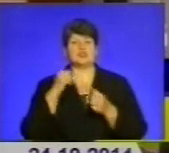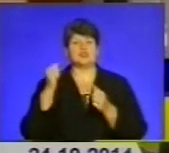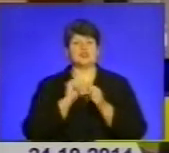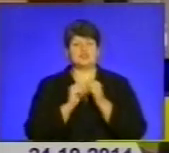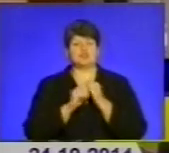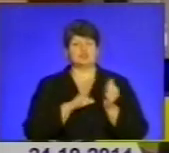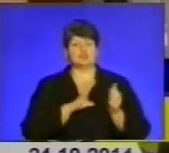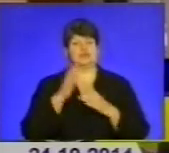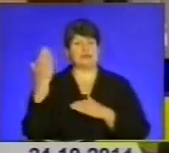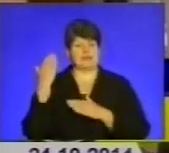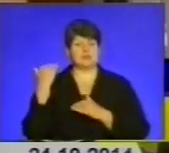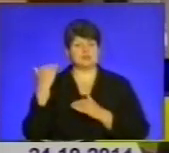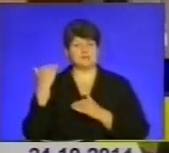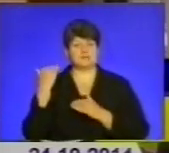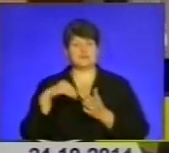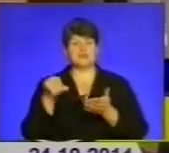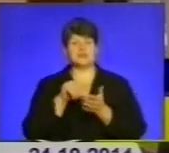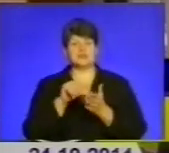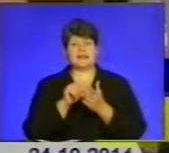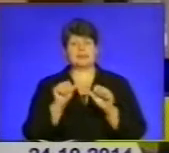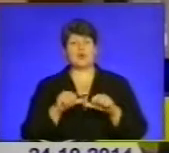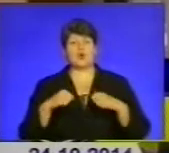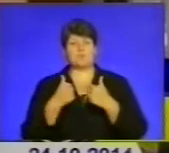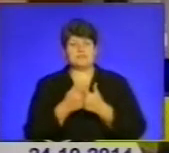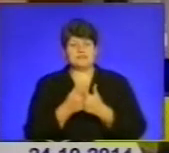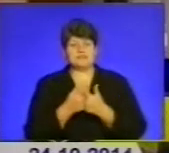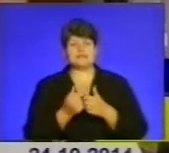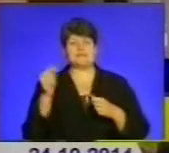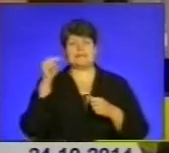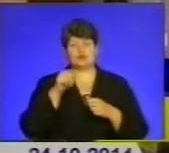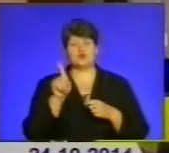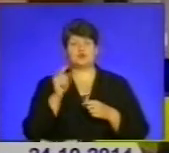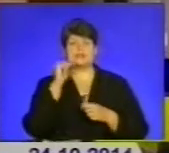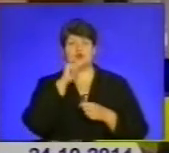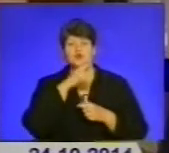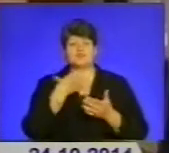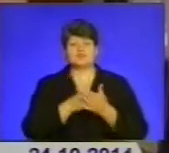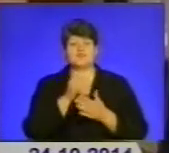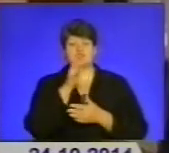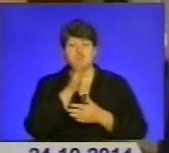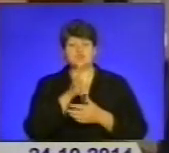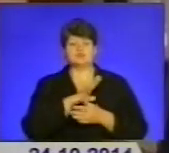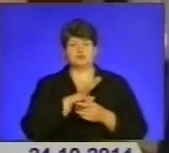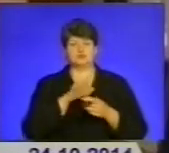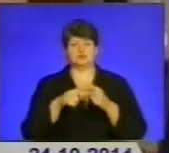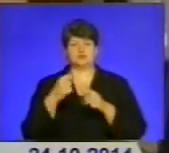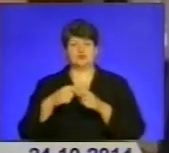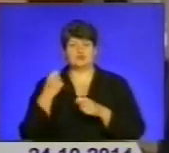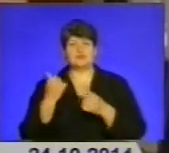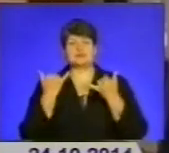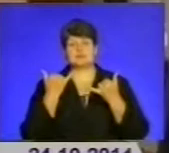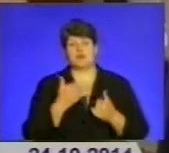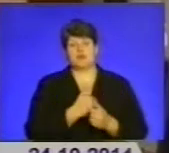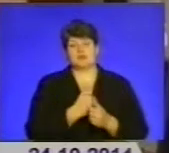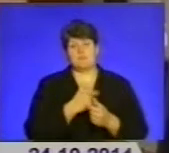раніше. Члени комісій для того, щоб зекономити свій час, допускали такі порушення. Однак зараз